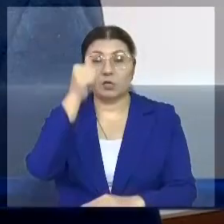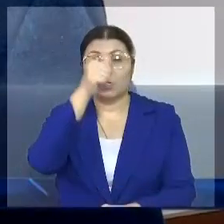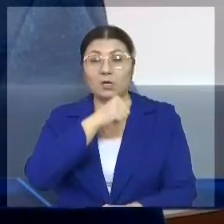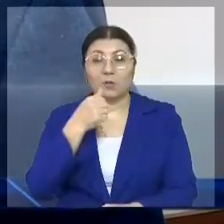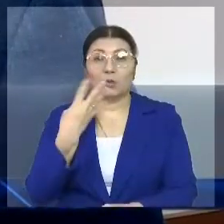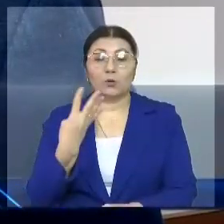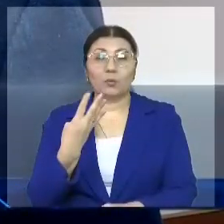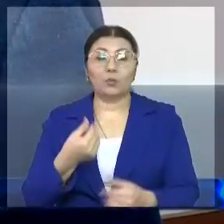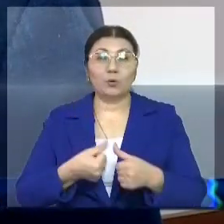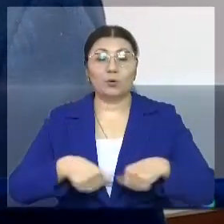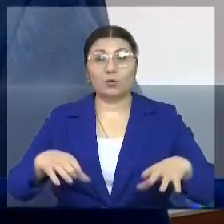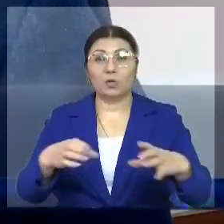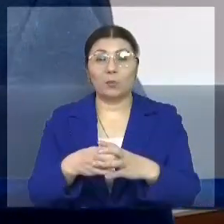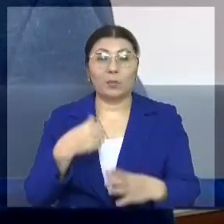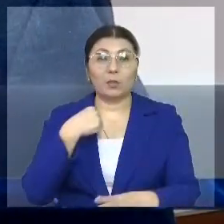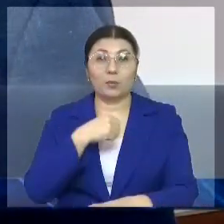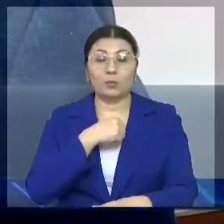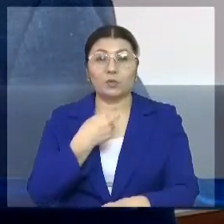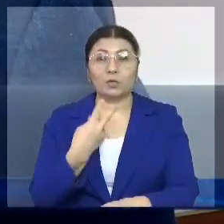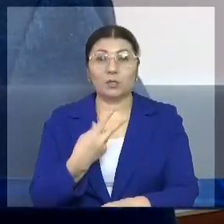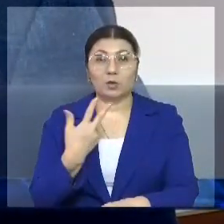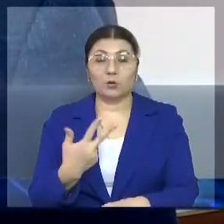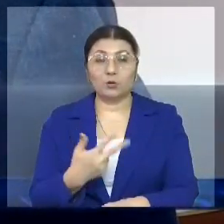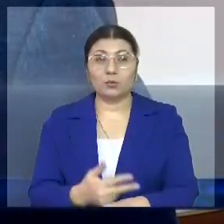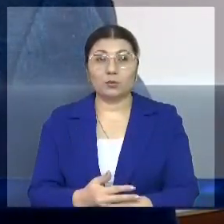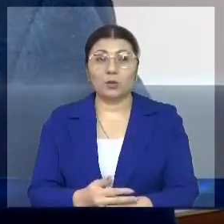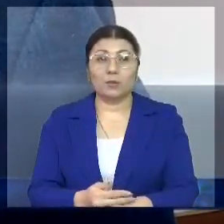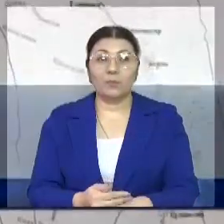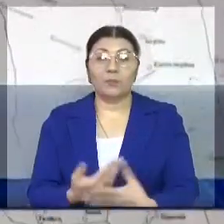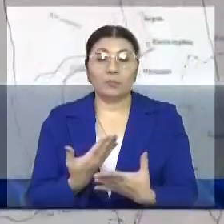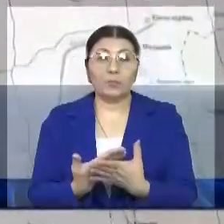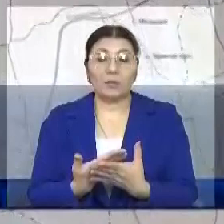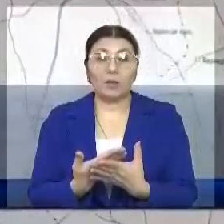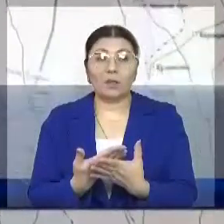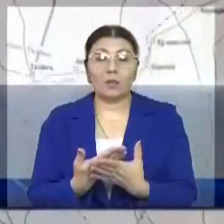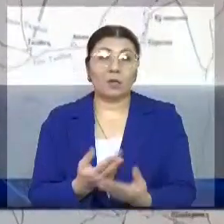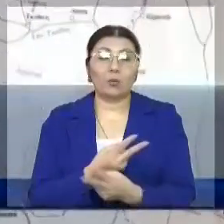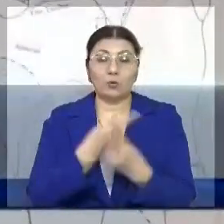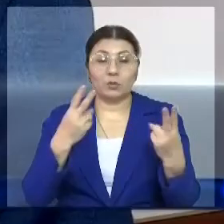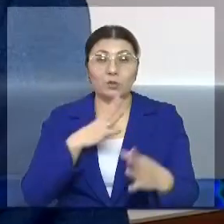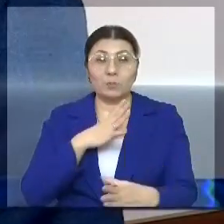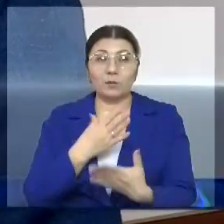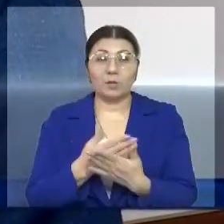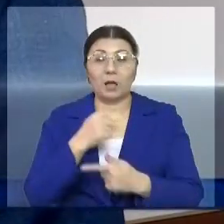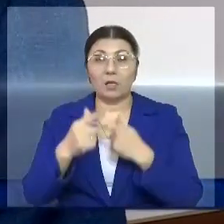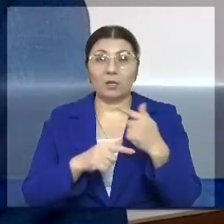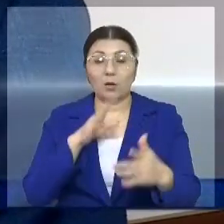өзінде 4 компания өздерінің 2-3 ұңғымаларын көрсетіп отыр. Алдағы уақытта осы